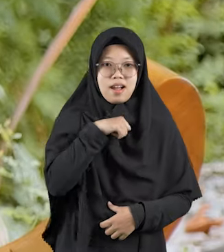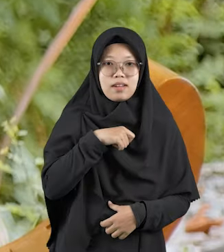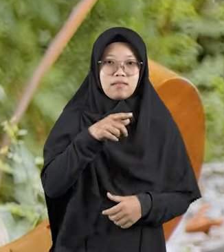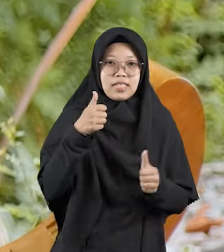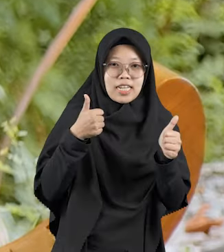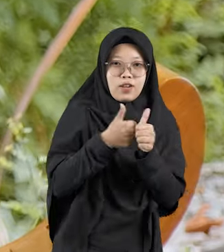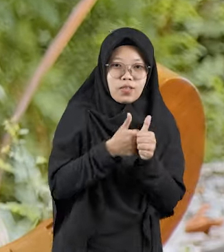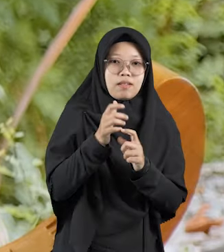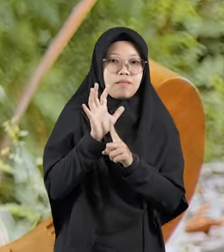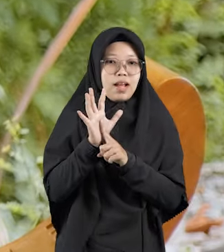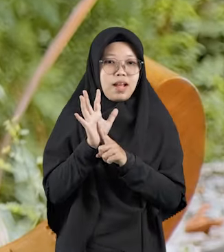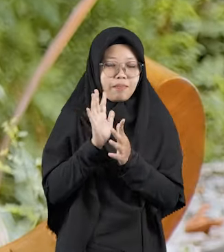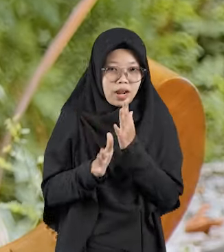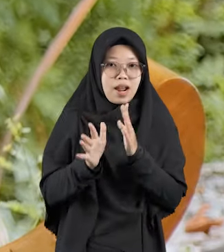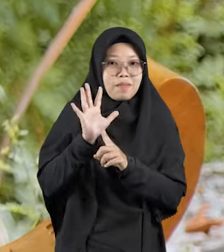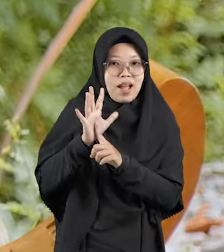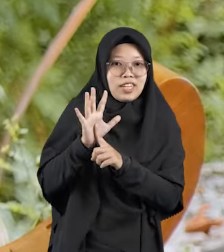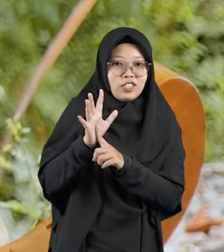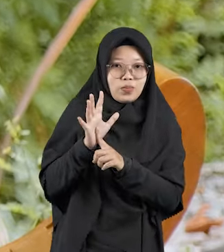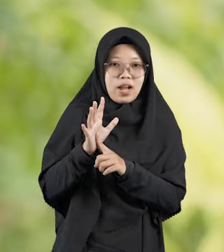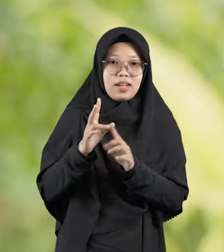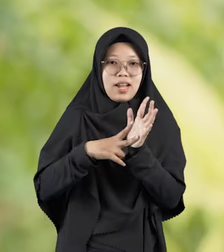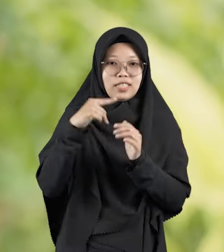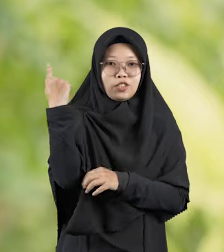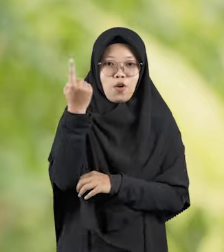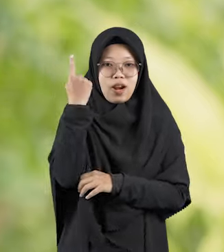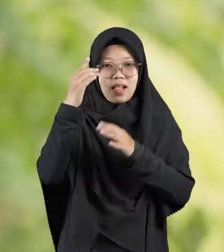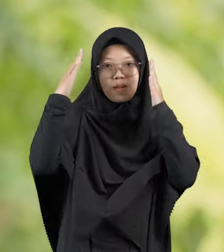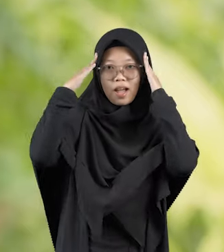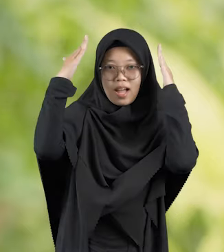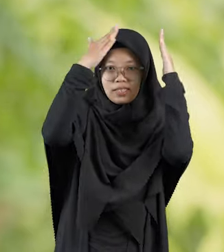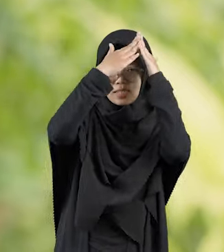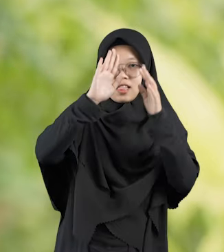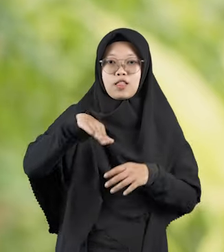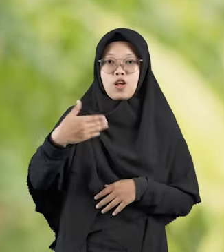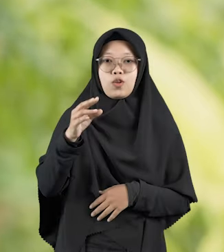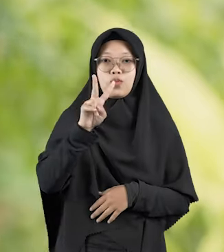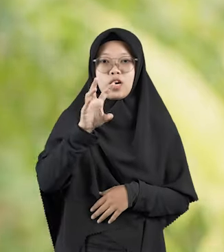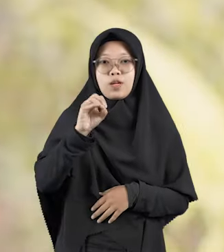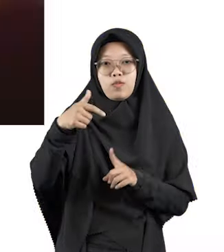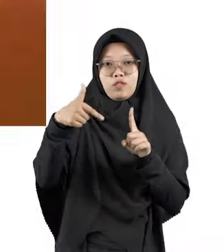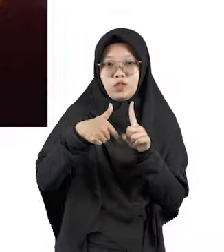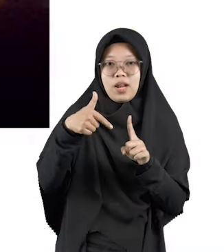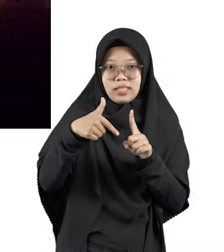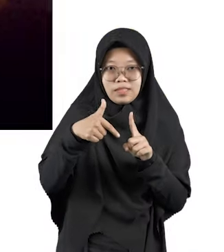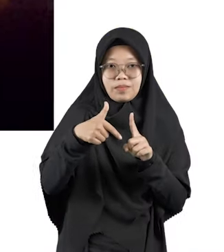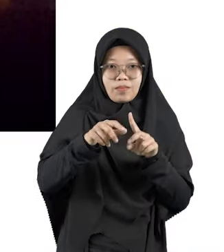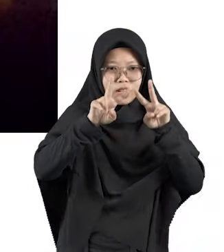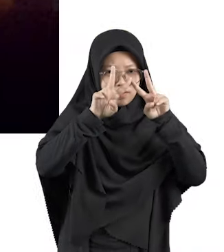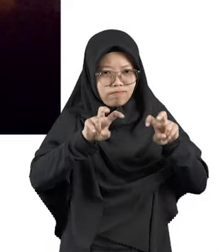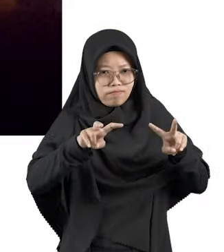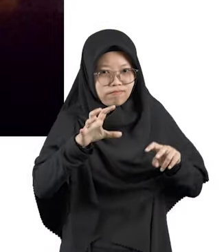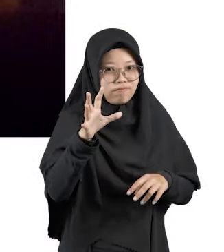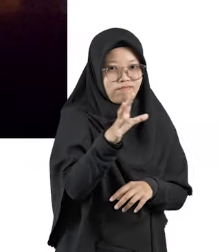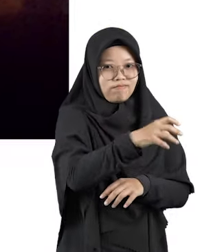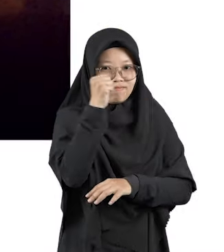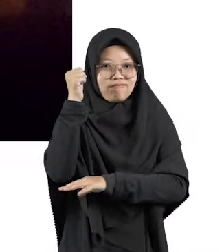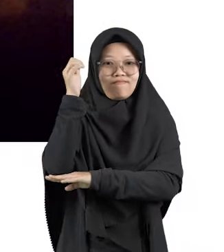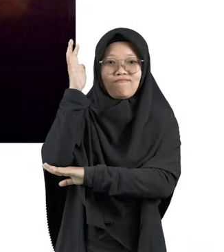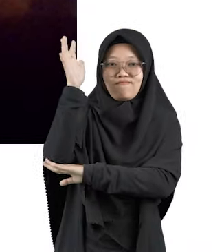pernah ikut Pekan Mahasiswa Nasional di Makassar tahun 2017. Nah, karya ilmiah